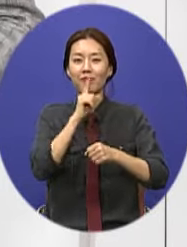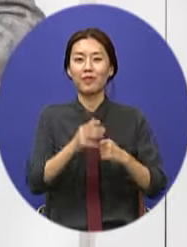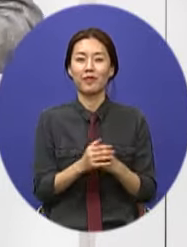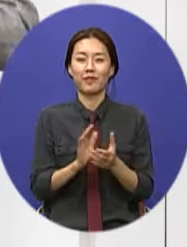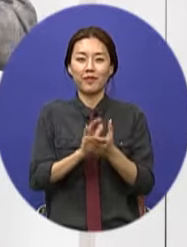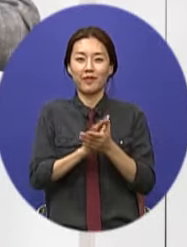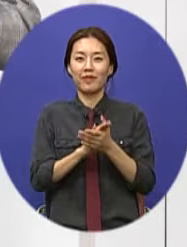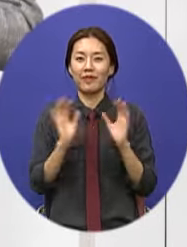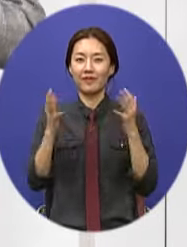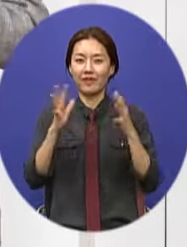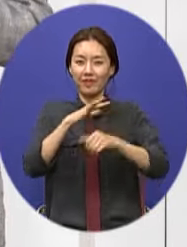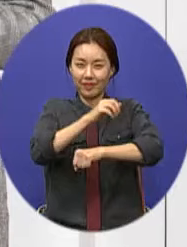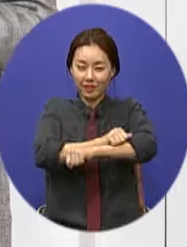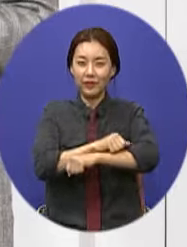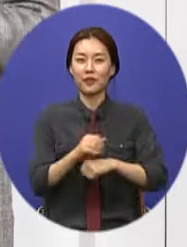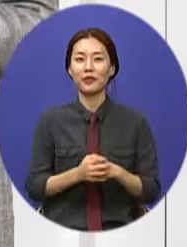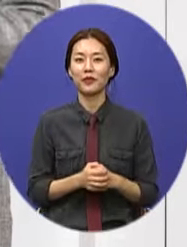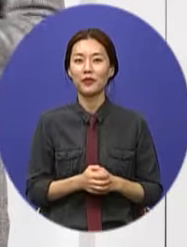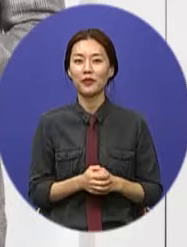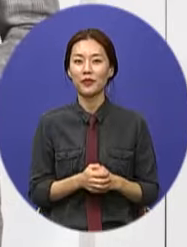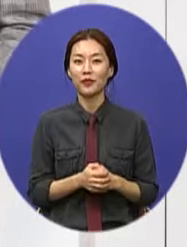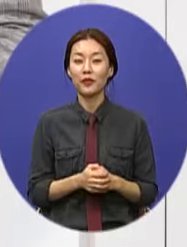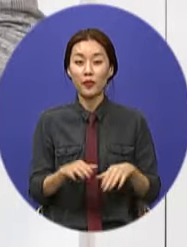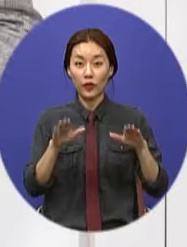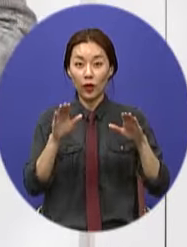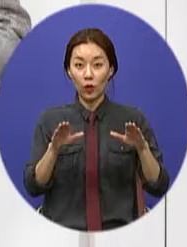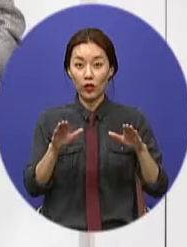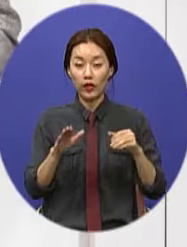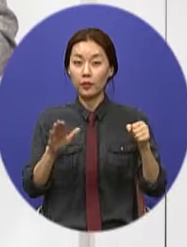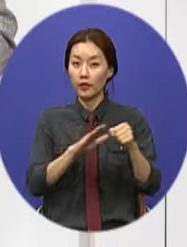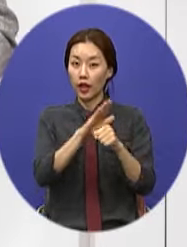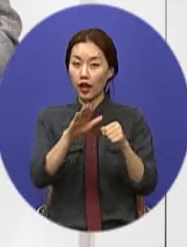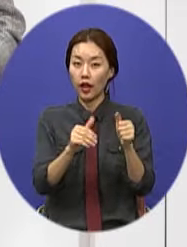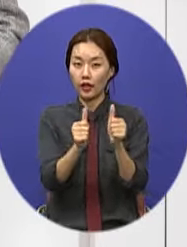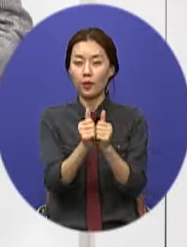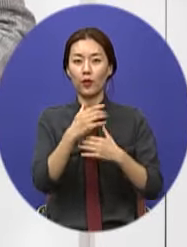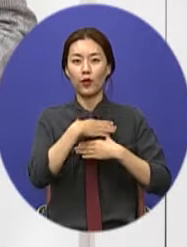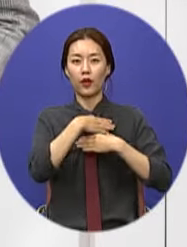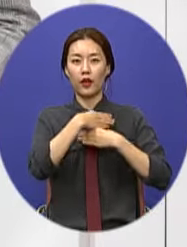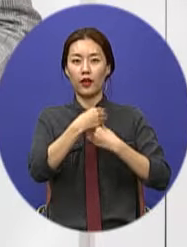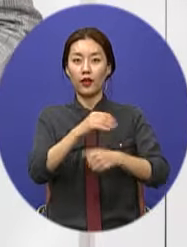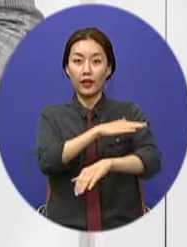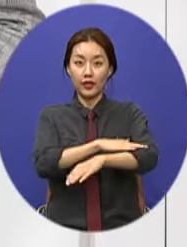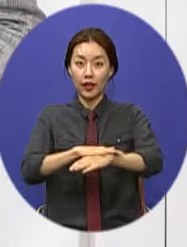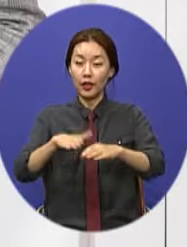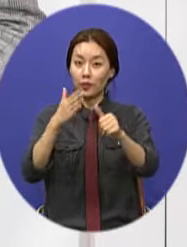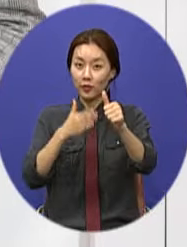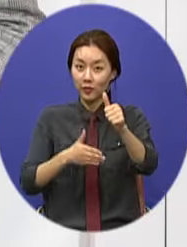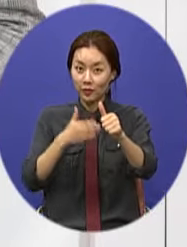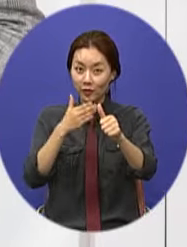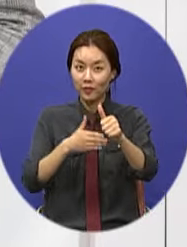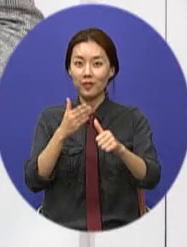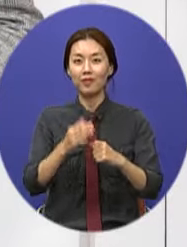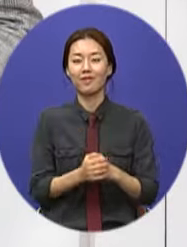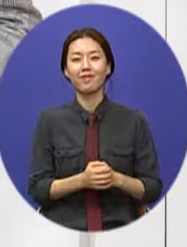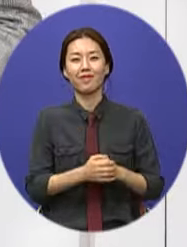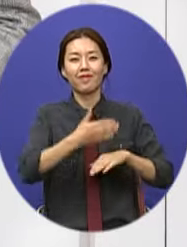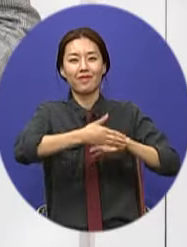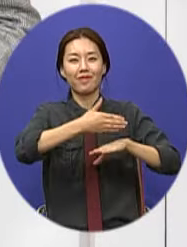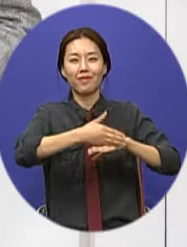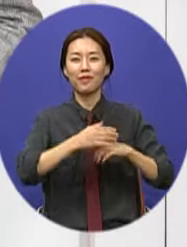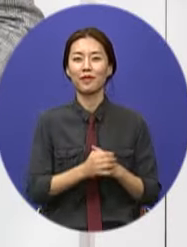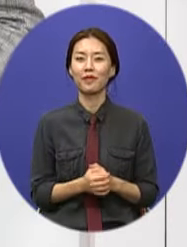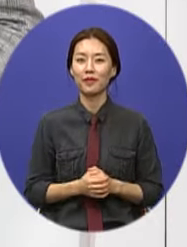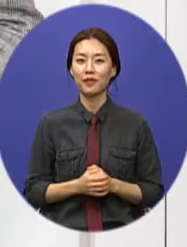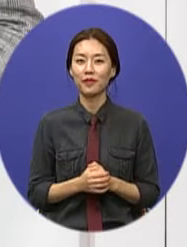아, 네 잘하셨습니다. 자 네. 오늘 사랑님 편안하게 잘 불러주세요. 예 네, 감사합니다.